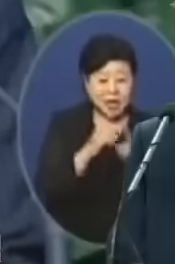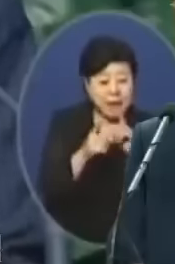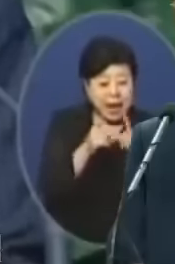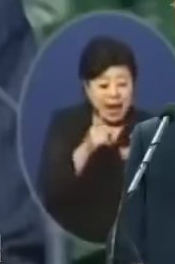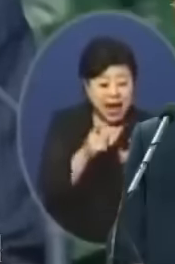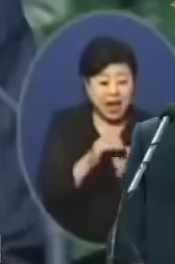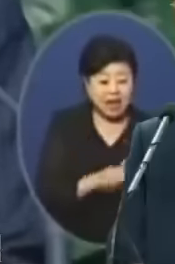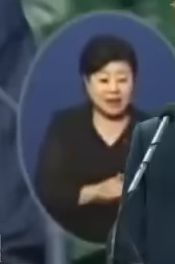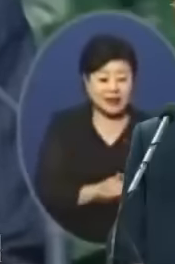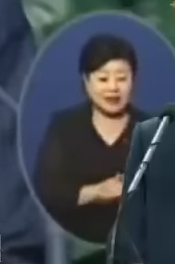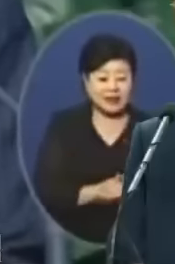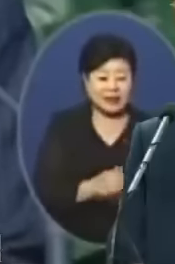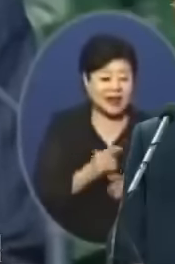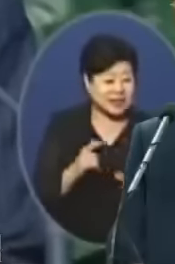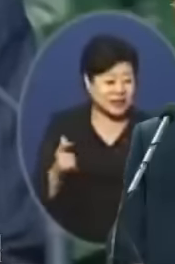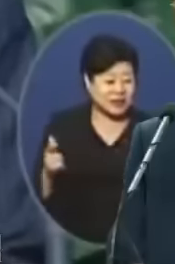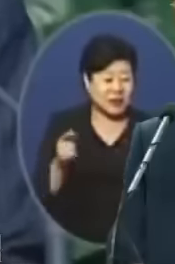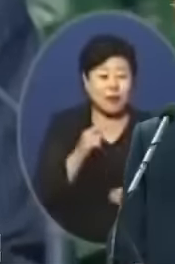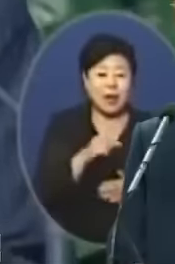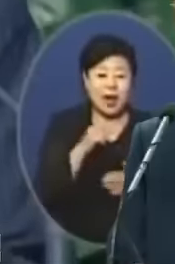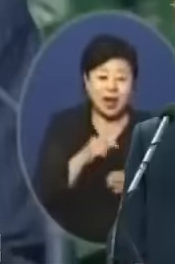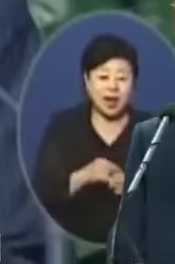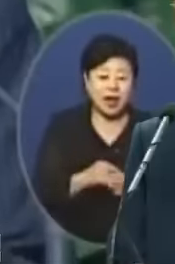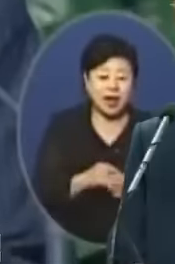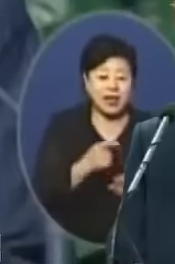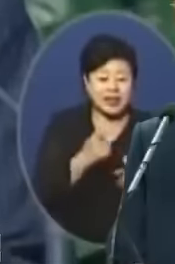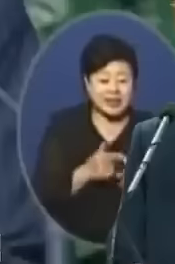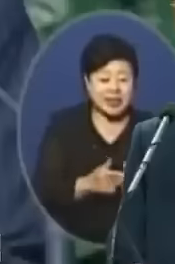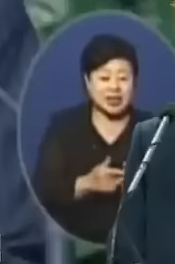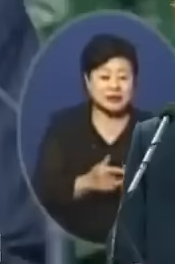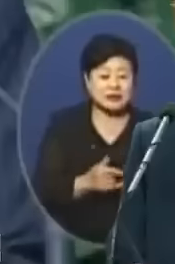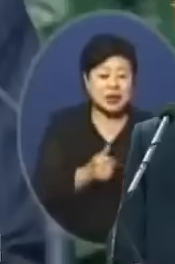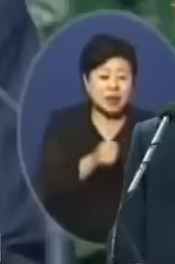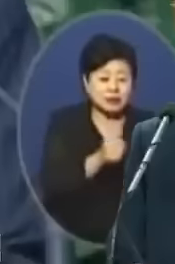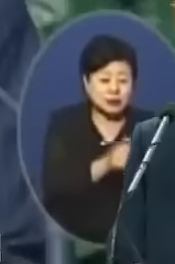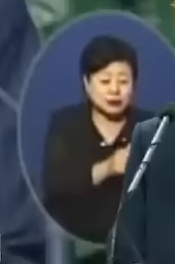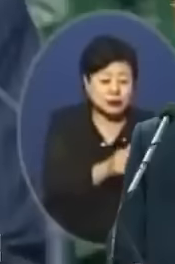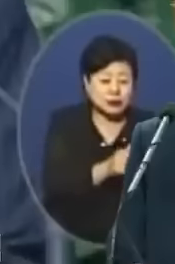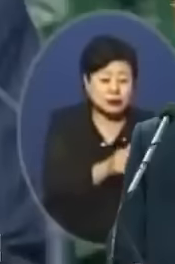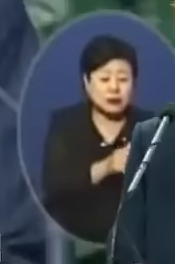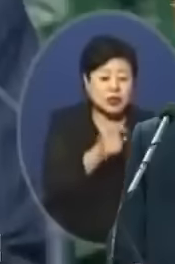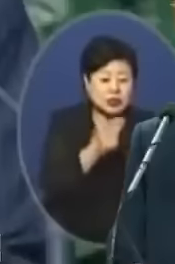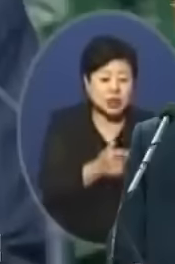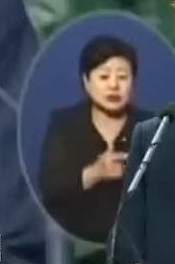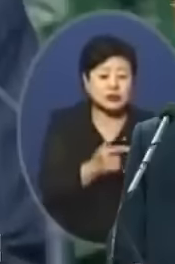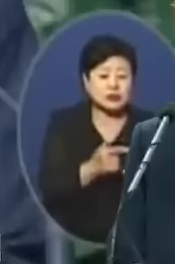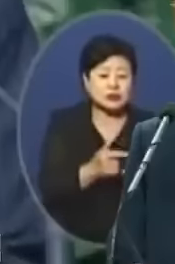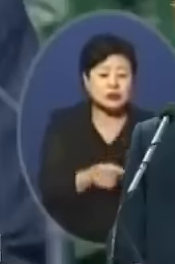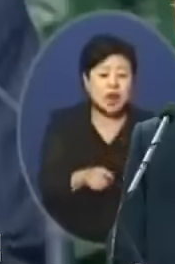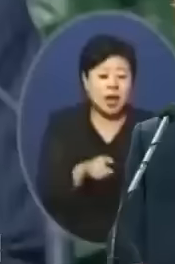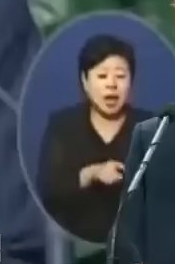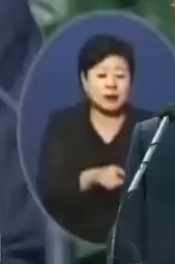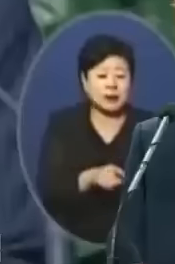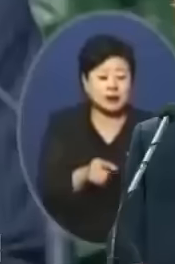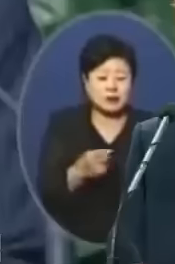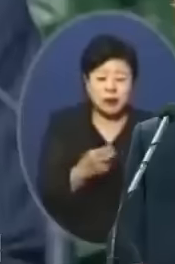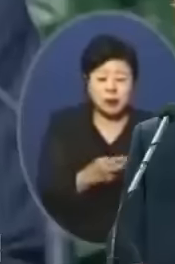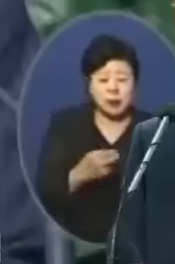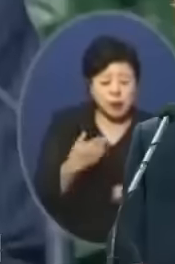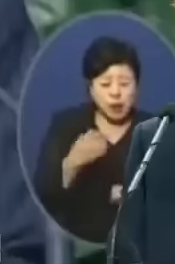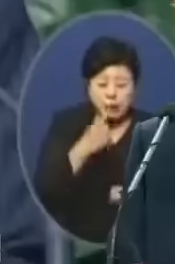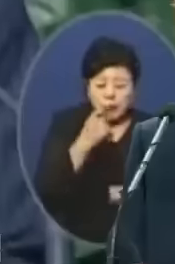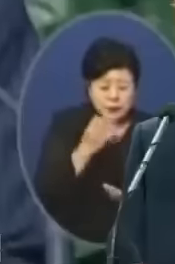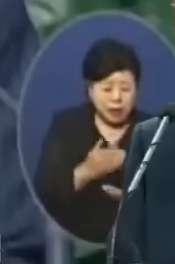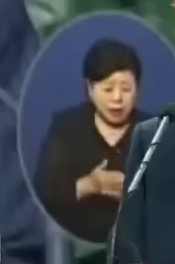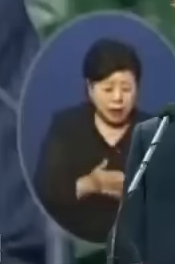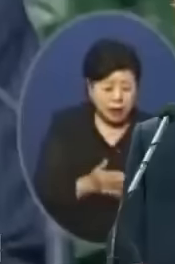말로서 하지 않고 그냥 마음속으로 내가 예수님께 어떻게 붙어있느냐, 예수님이 어떻게 내가 같이 있느냐 알 수가 없다고 그렇게